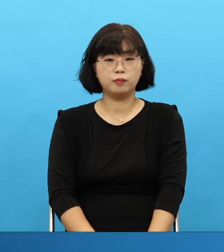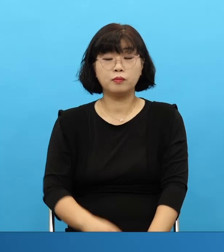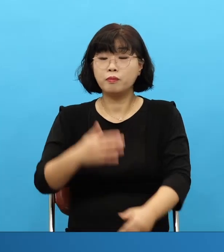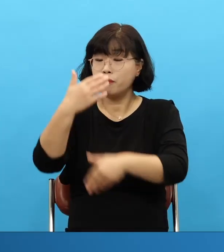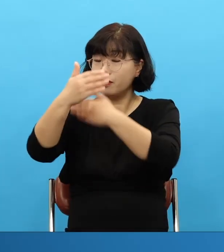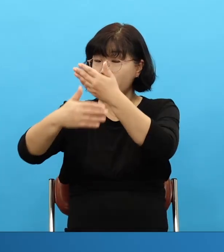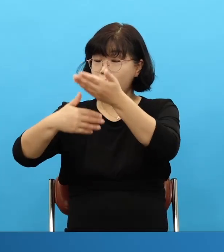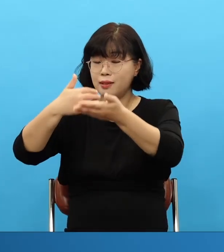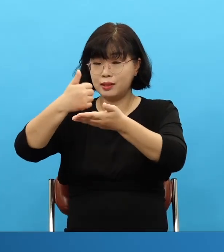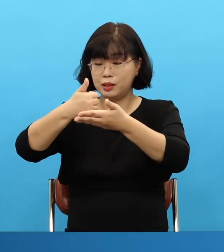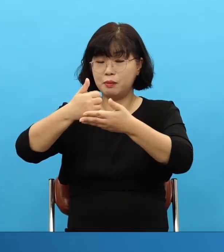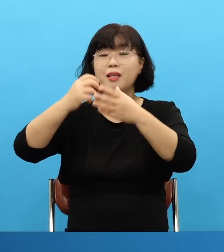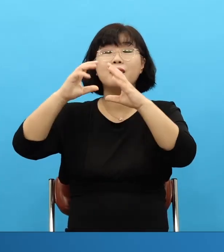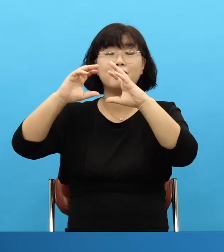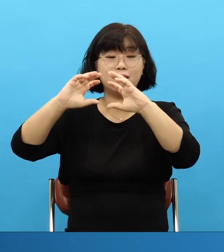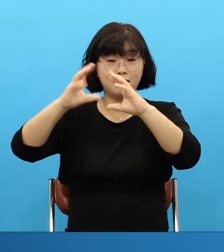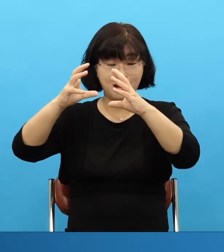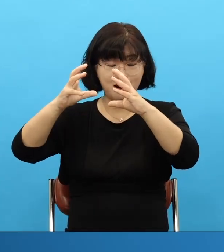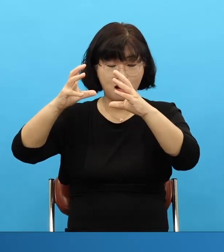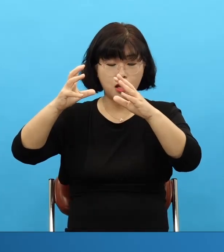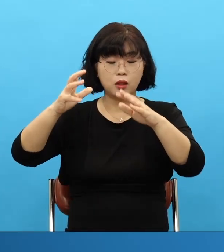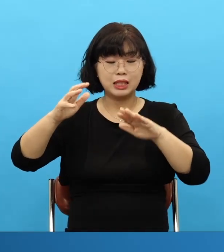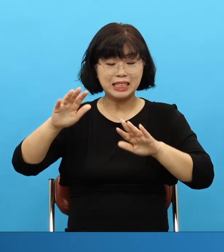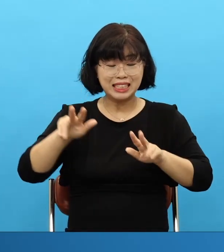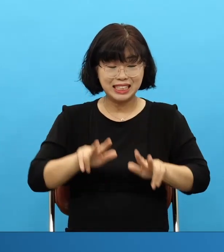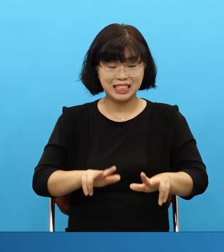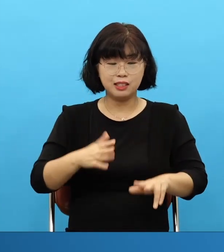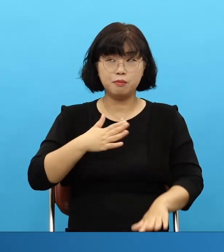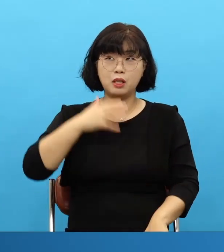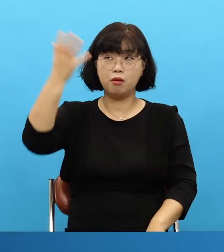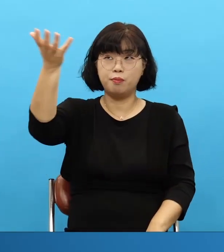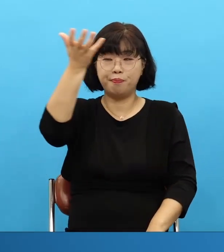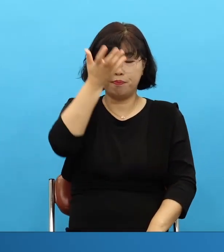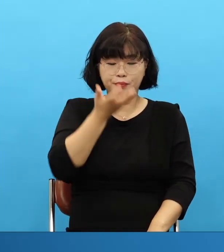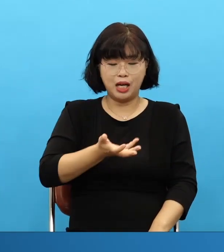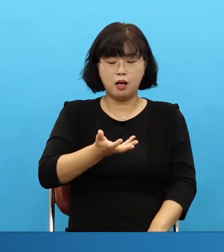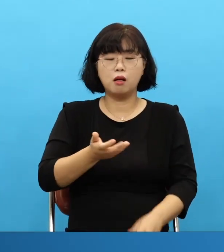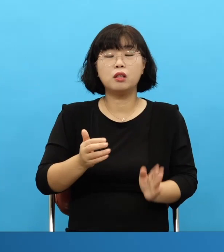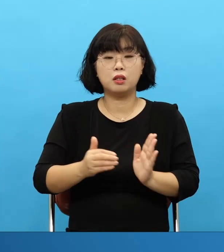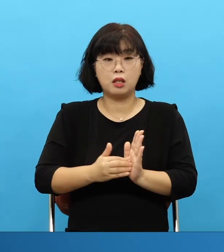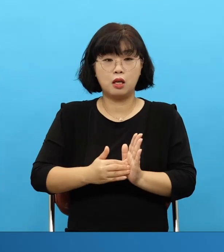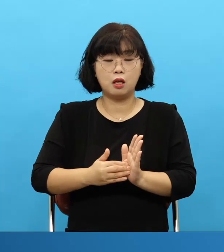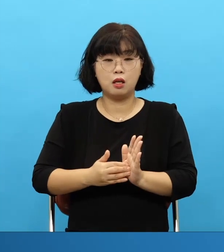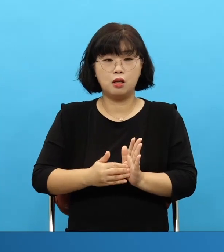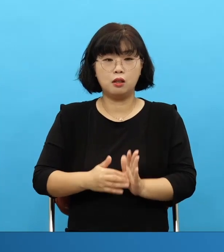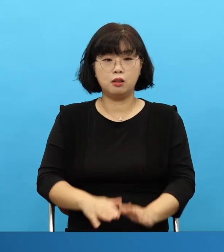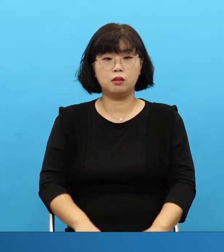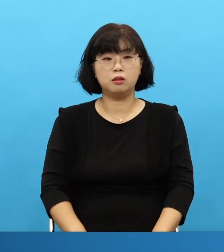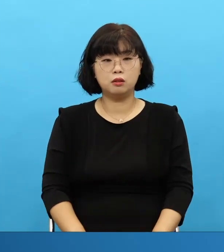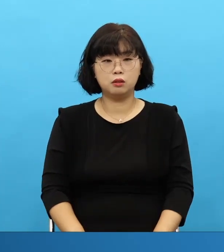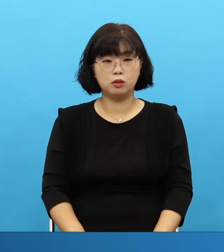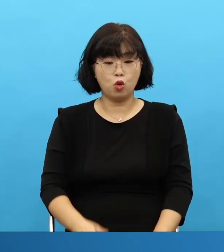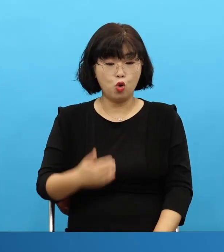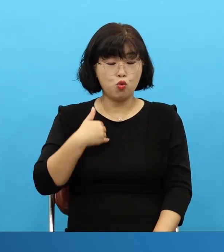하나님의 나라가 내게 임했단 말이에요. God's kingdom has come upon me. 이게 여러분의 미래입니다. This is your